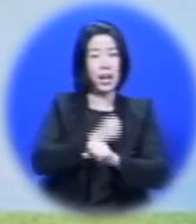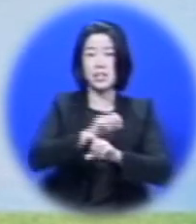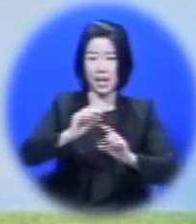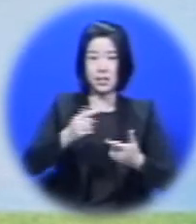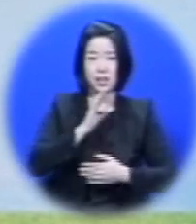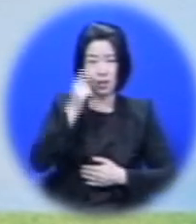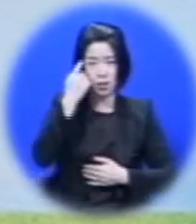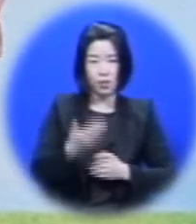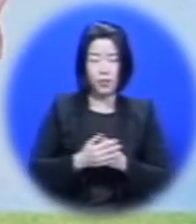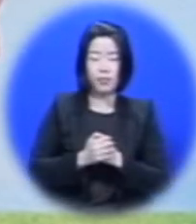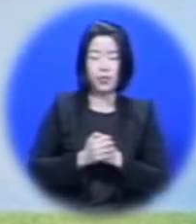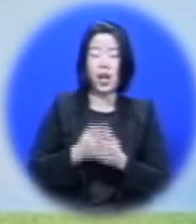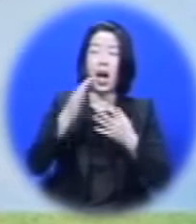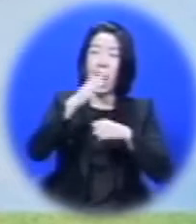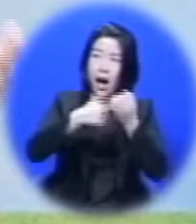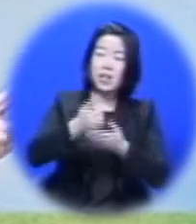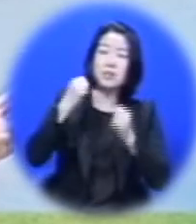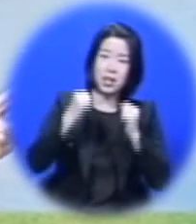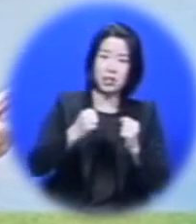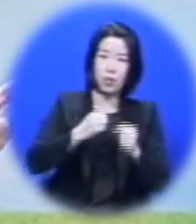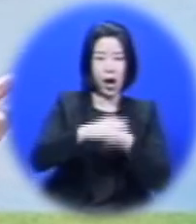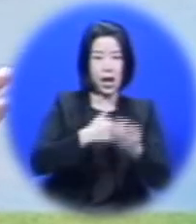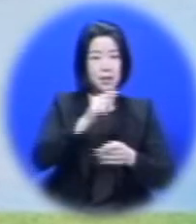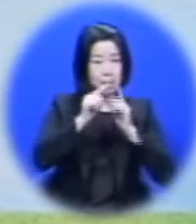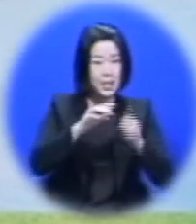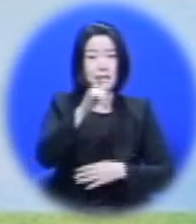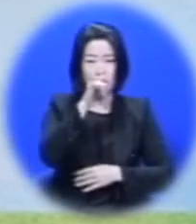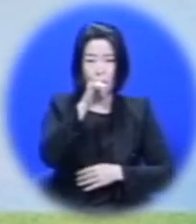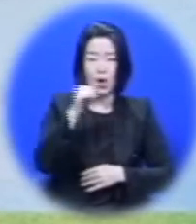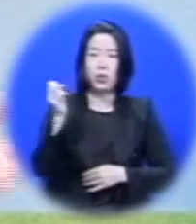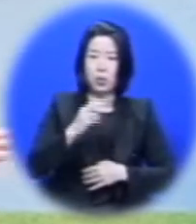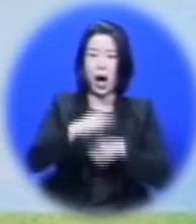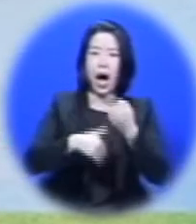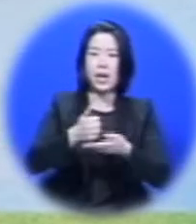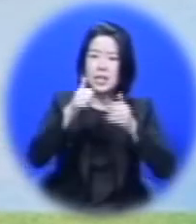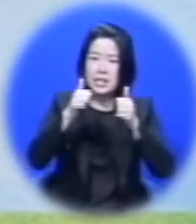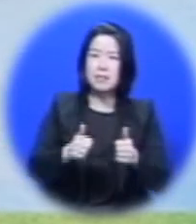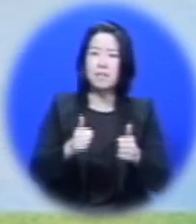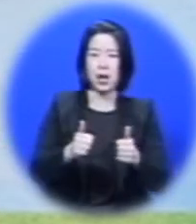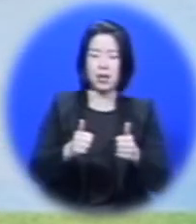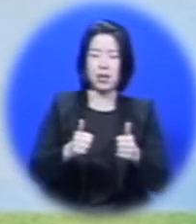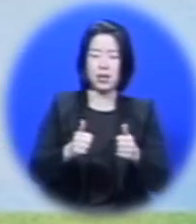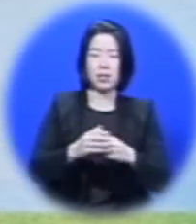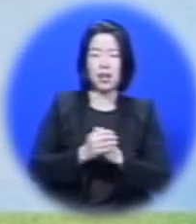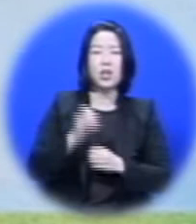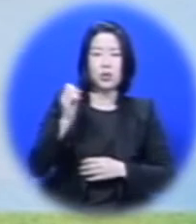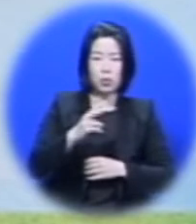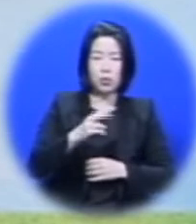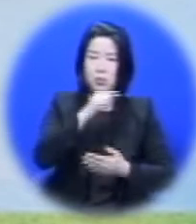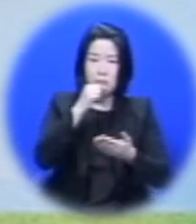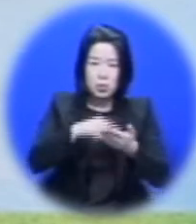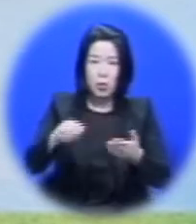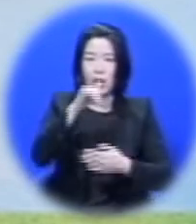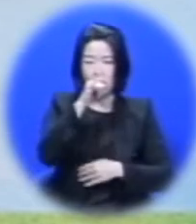않습니까? 하나님이 계시고 하나님의 말씀이 있고 그리고 하나님은 심판하시는 하나님이십니다. 비록 손해를